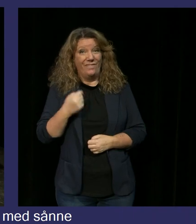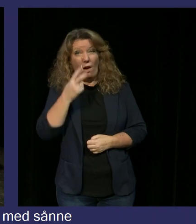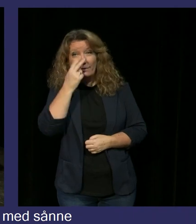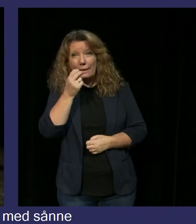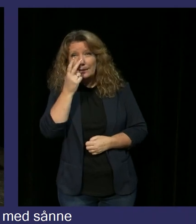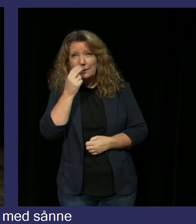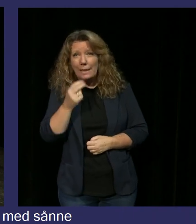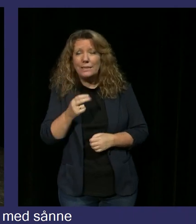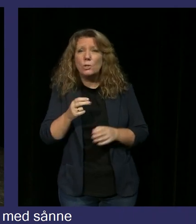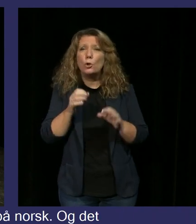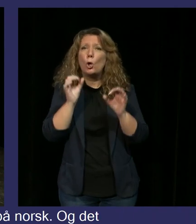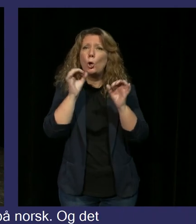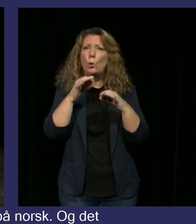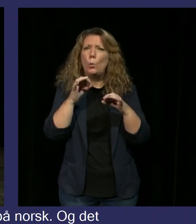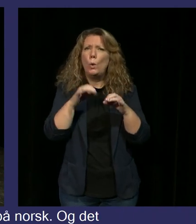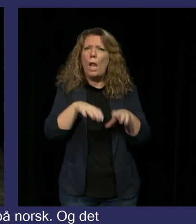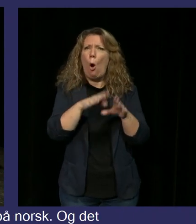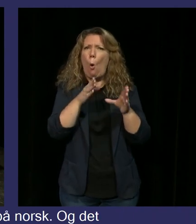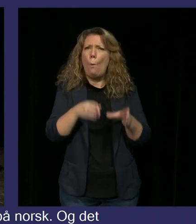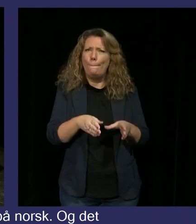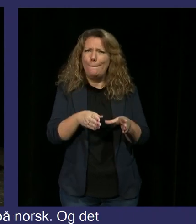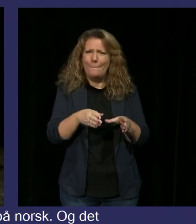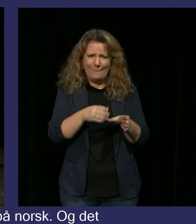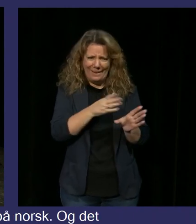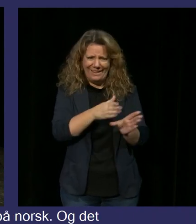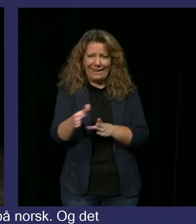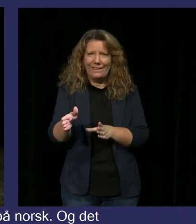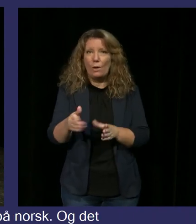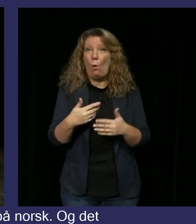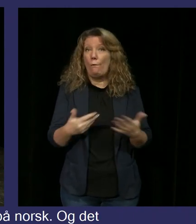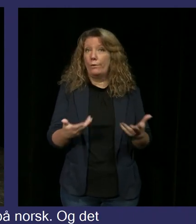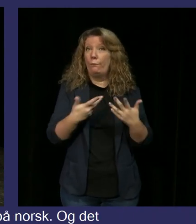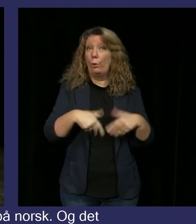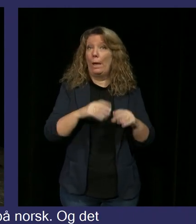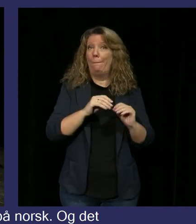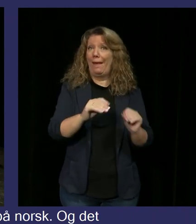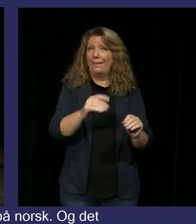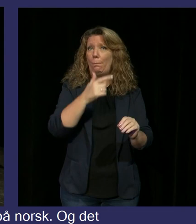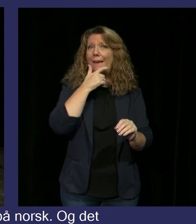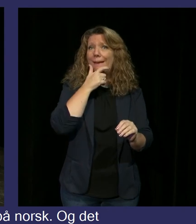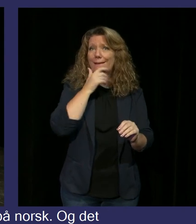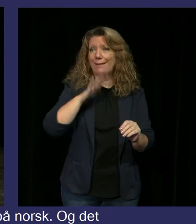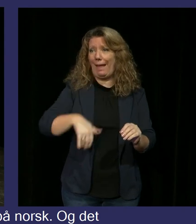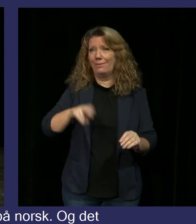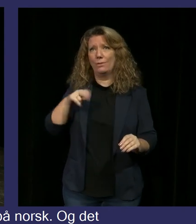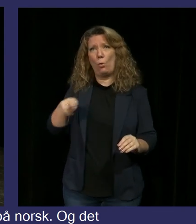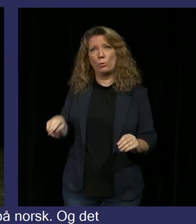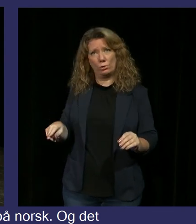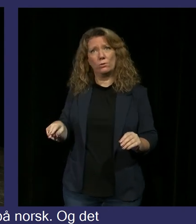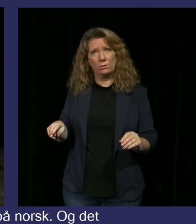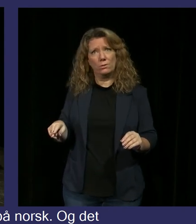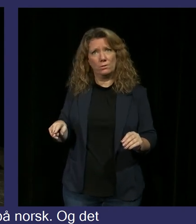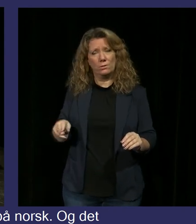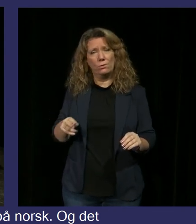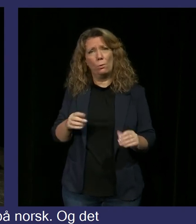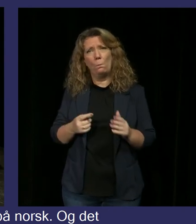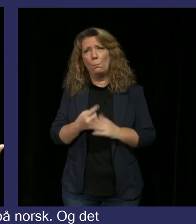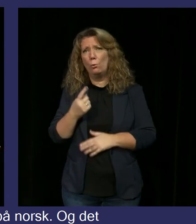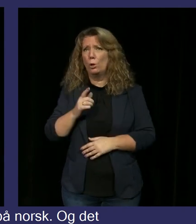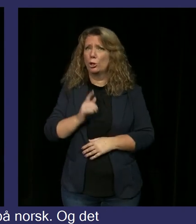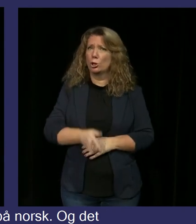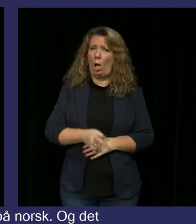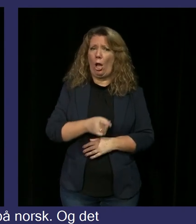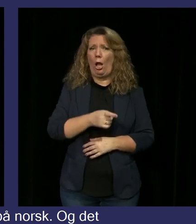Google Home-innretninger og sånn, at ofte de bedre på engelsk enn de på norsk, og det kan jo ha sammenheng med at tilgangen